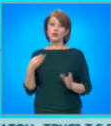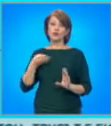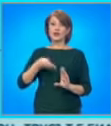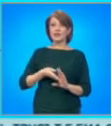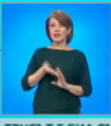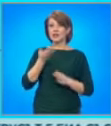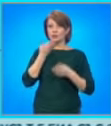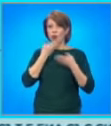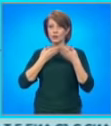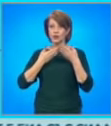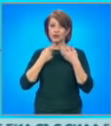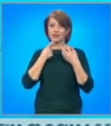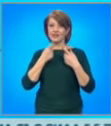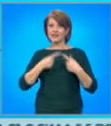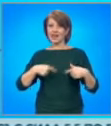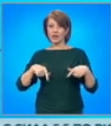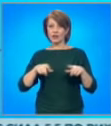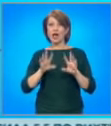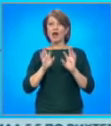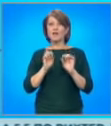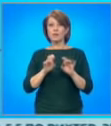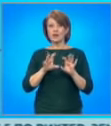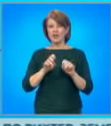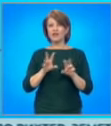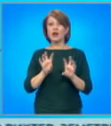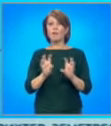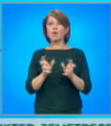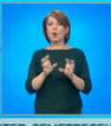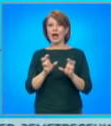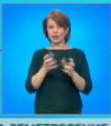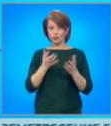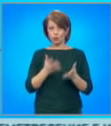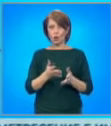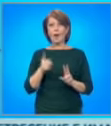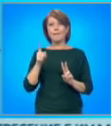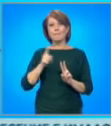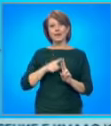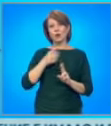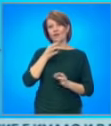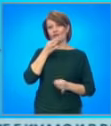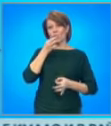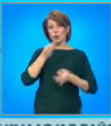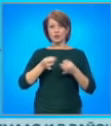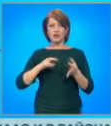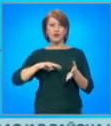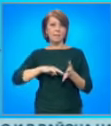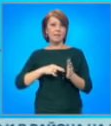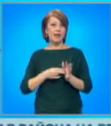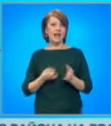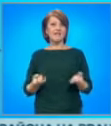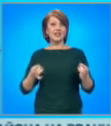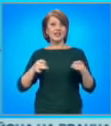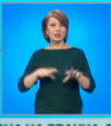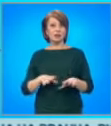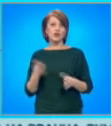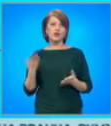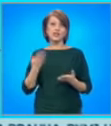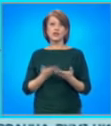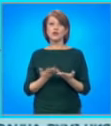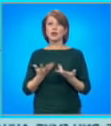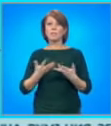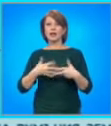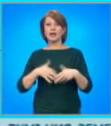обсъждане в пленарната зала. В предаването на Българското национално радио неделя 150 премиерът Кирил Петков обясни, че в плана за възстановяване ще се заложи